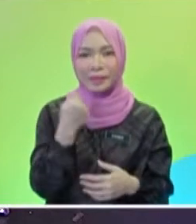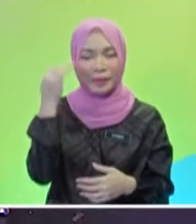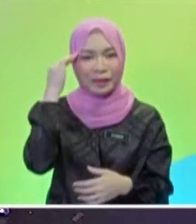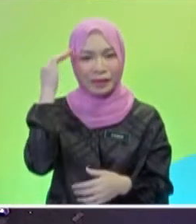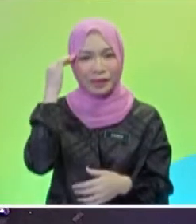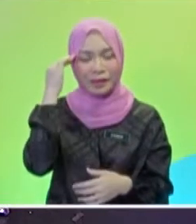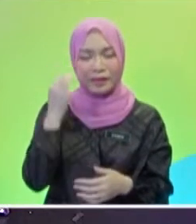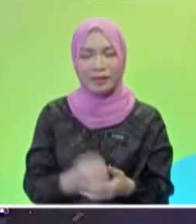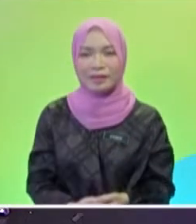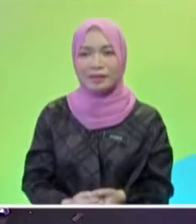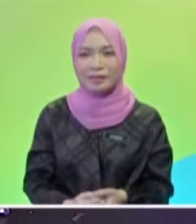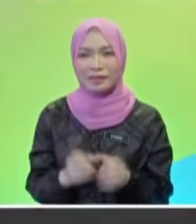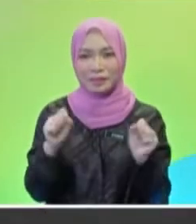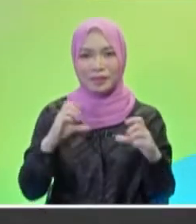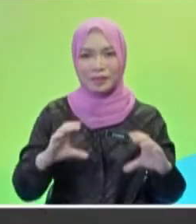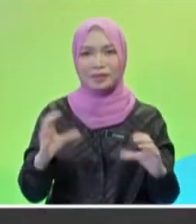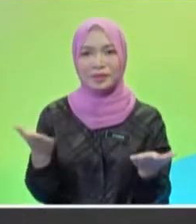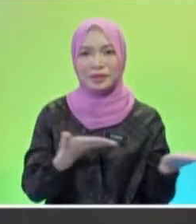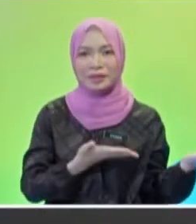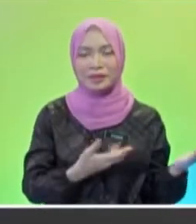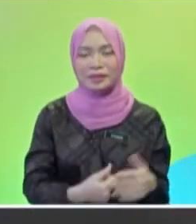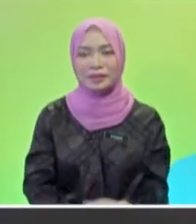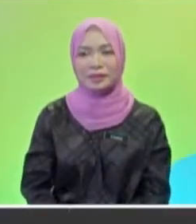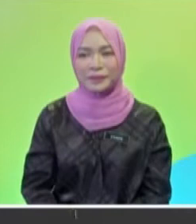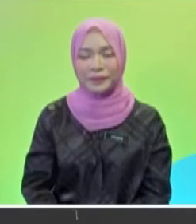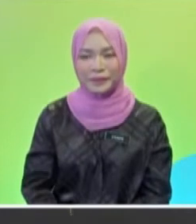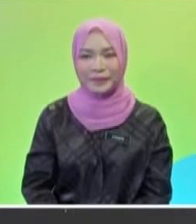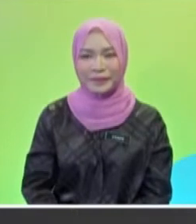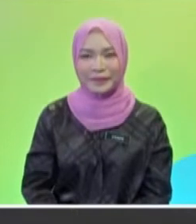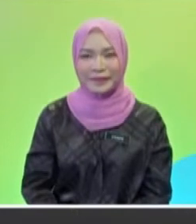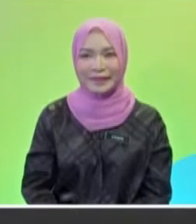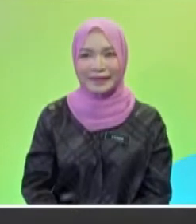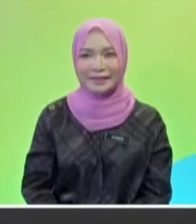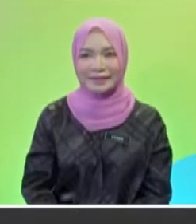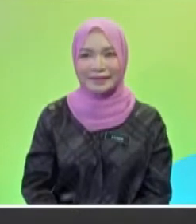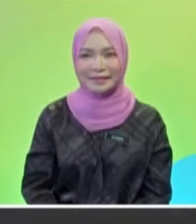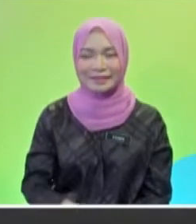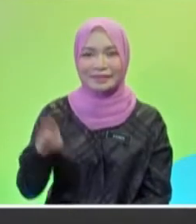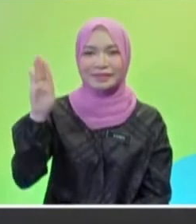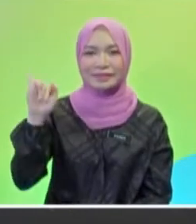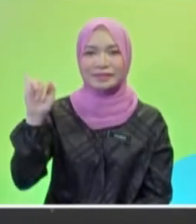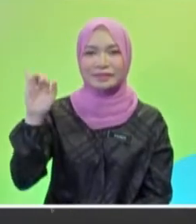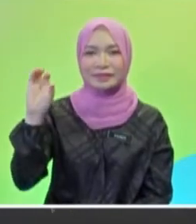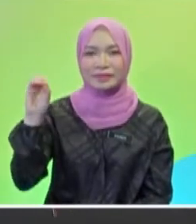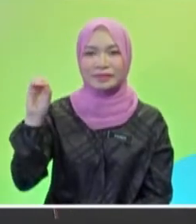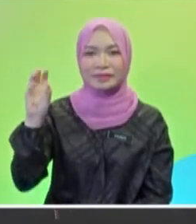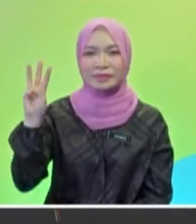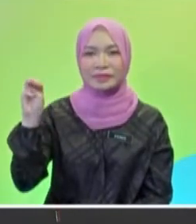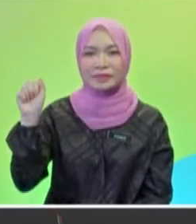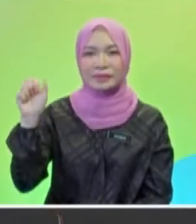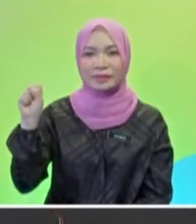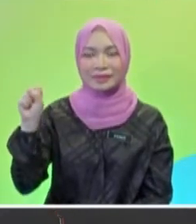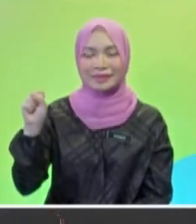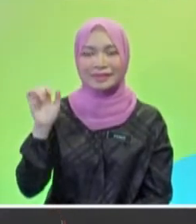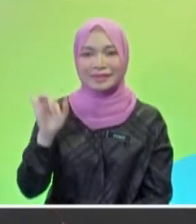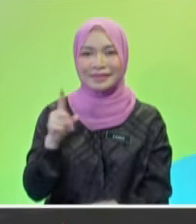10 syamimi oke silakan tenaga apa Banyumas Banyumas dan